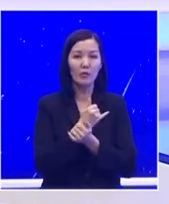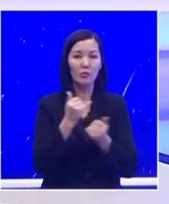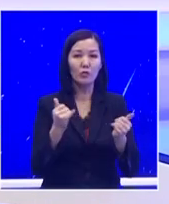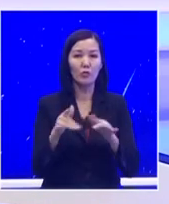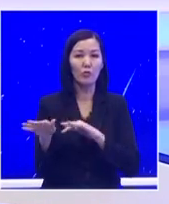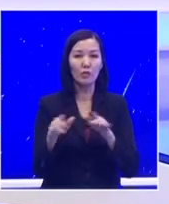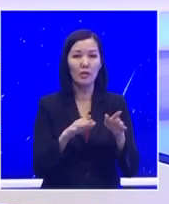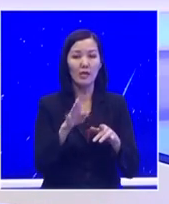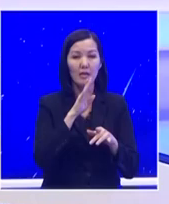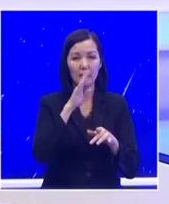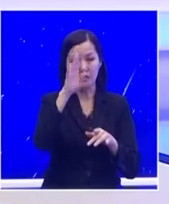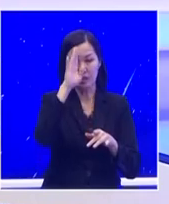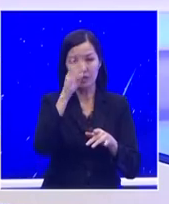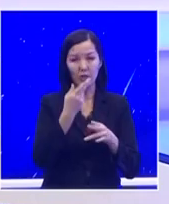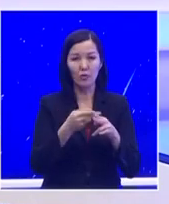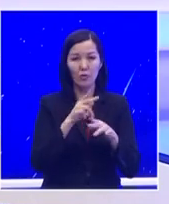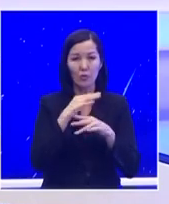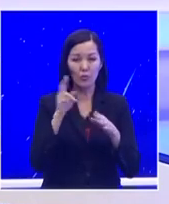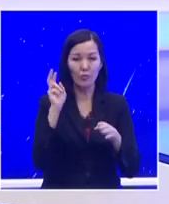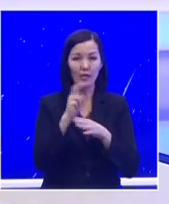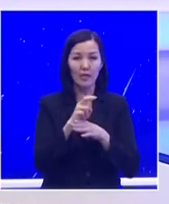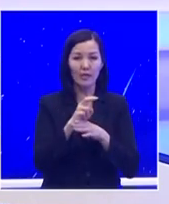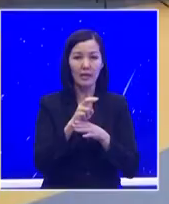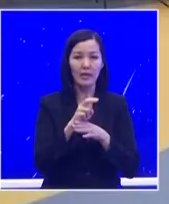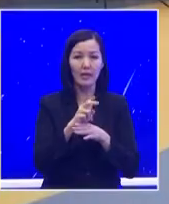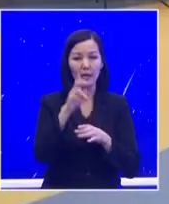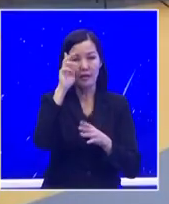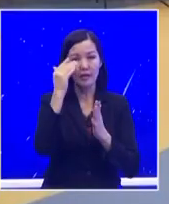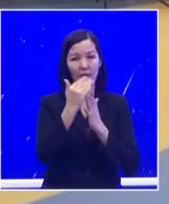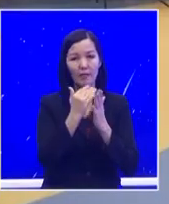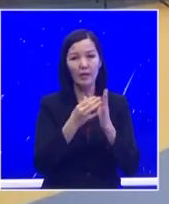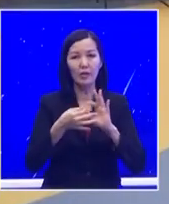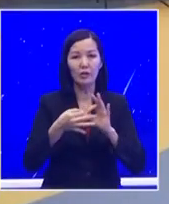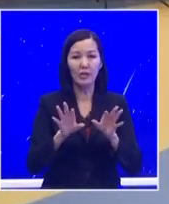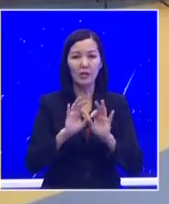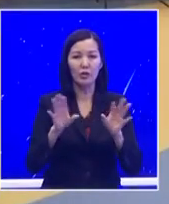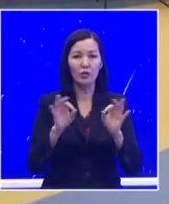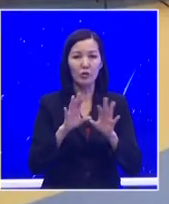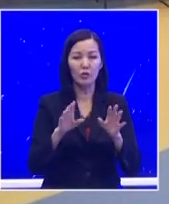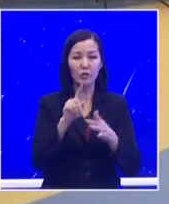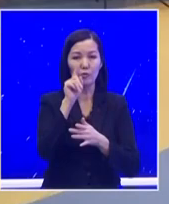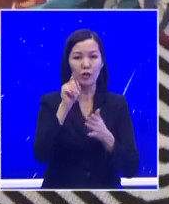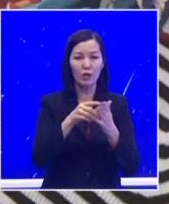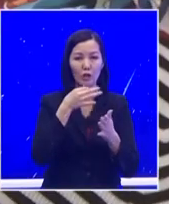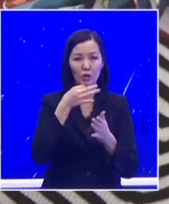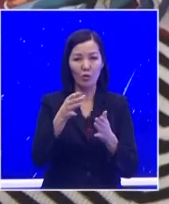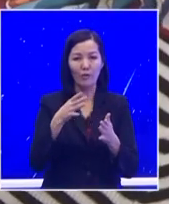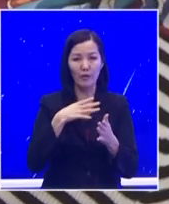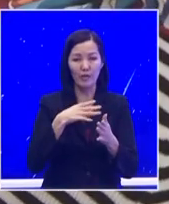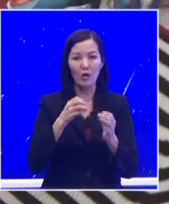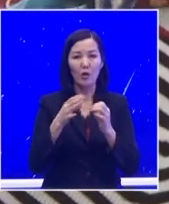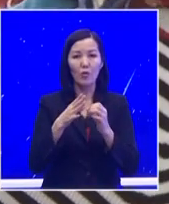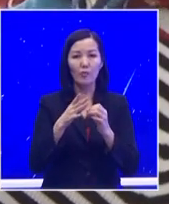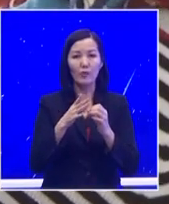шараға қыз-жігіттер көптеп келді. Оларға мамандар мемлекеттік бағдарламаларды жан-жақты түсіндіріп, көкейтесті сауалдарына жауап